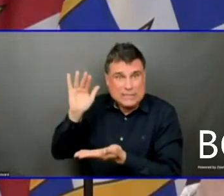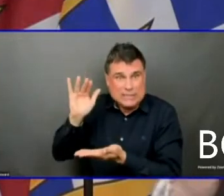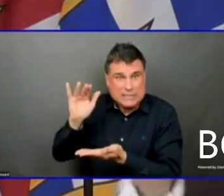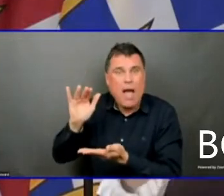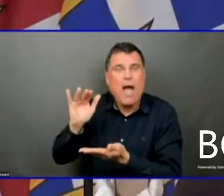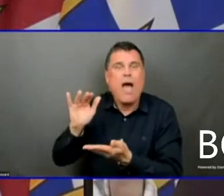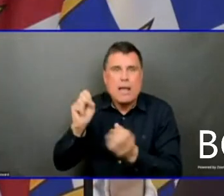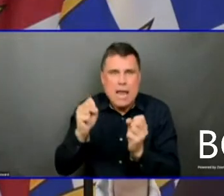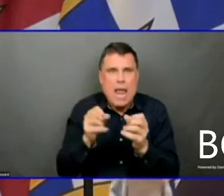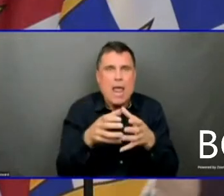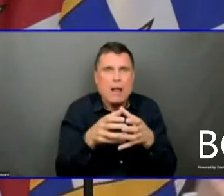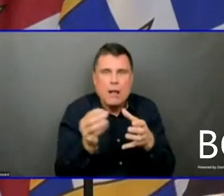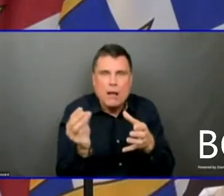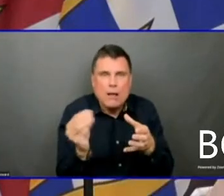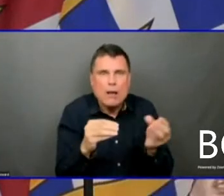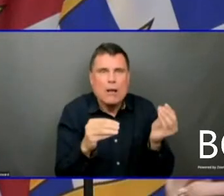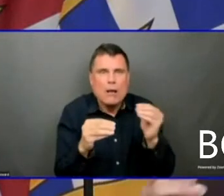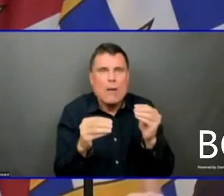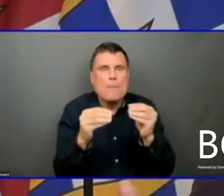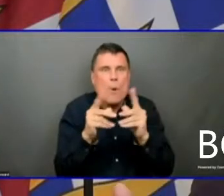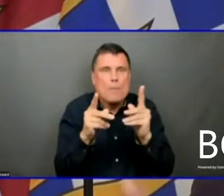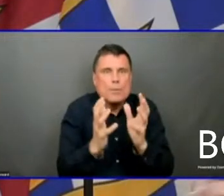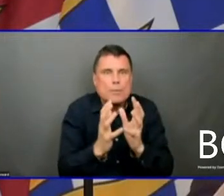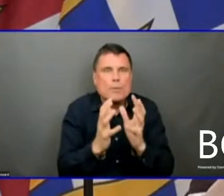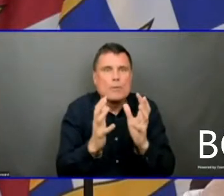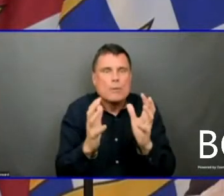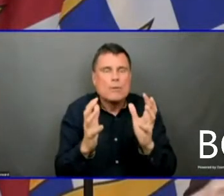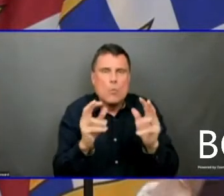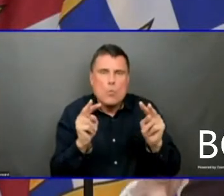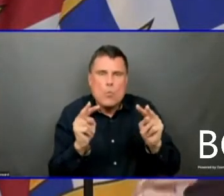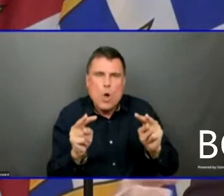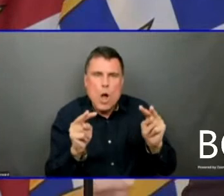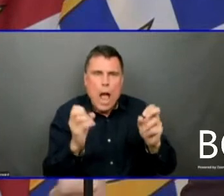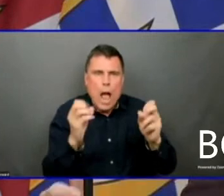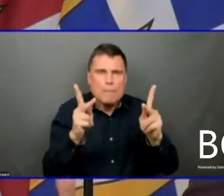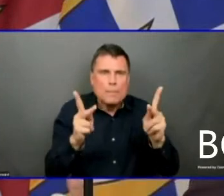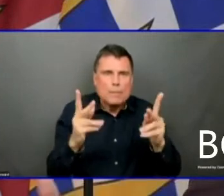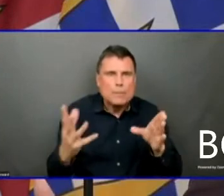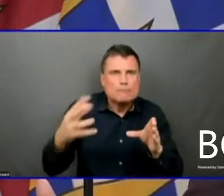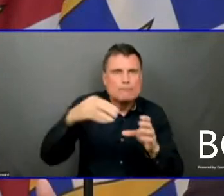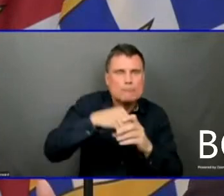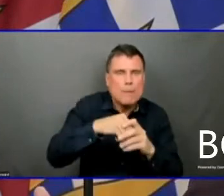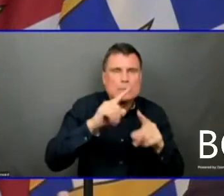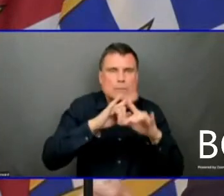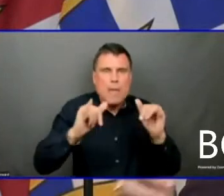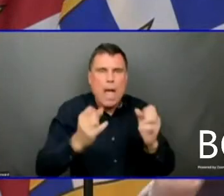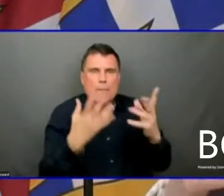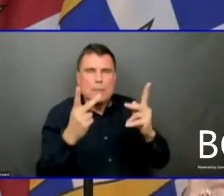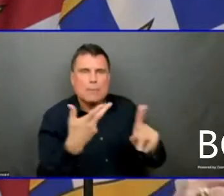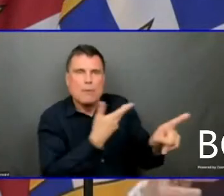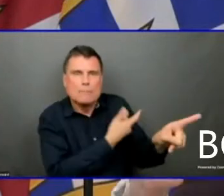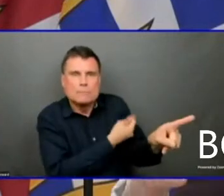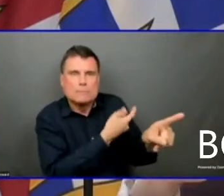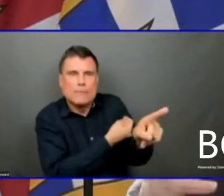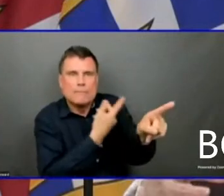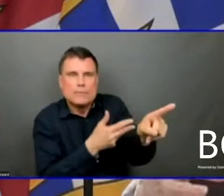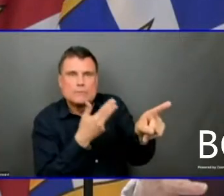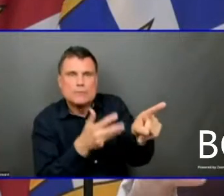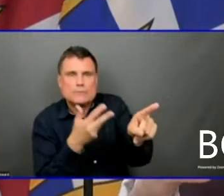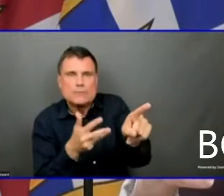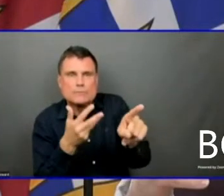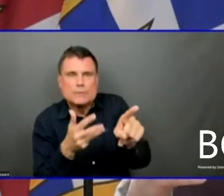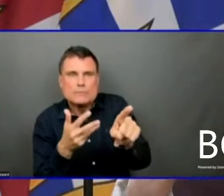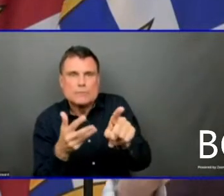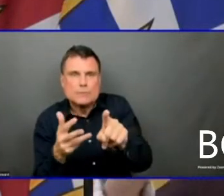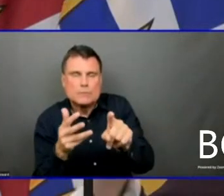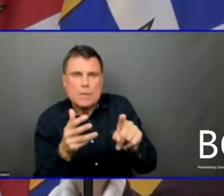呢，慢慢放松这个限制措施。所以我们一定要到时候看社区里